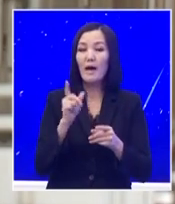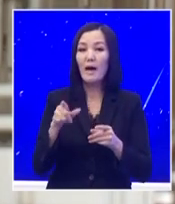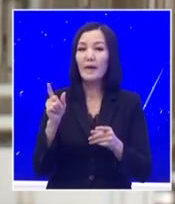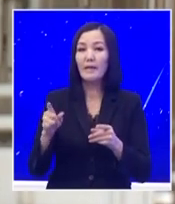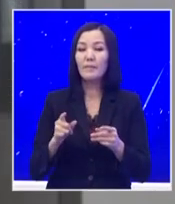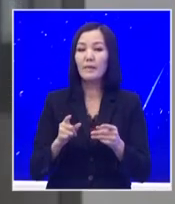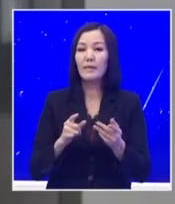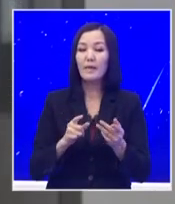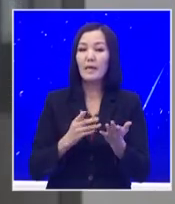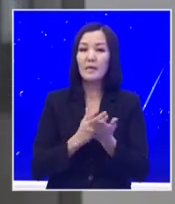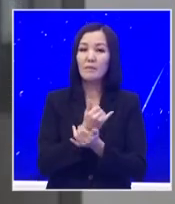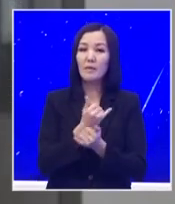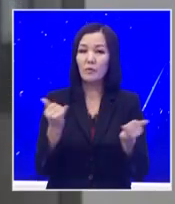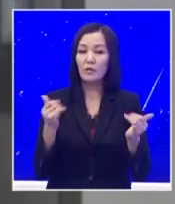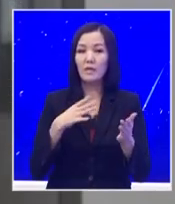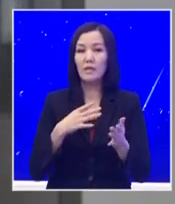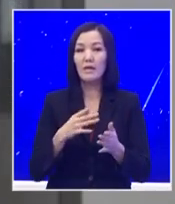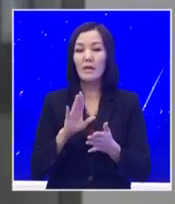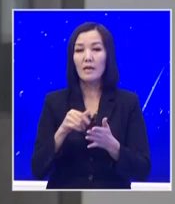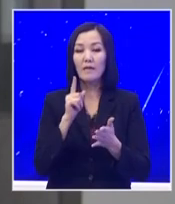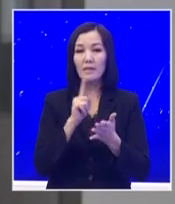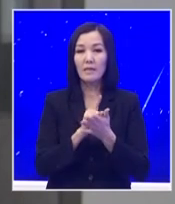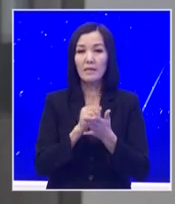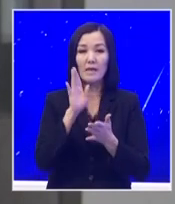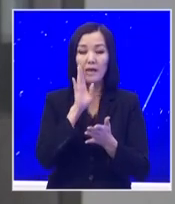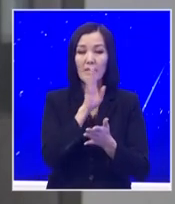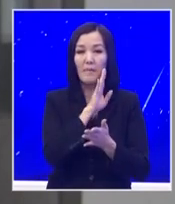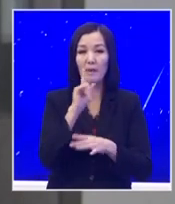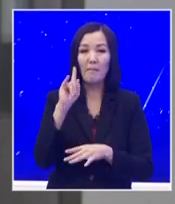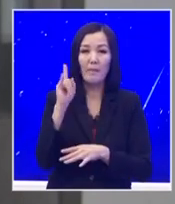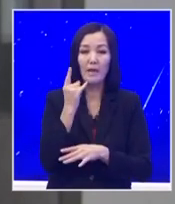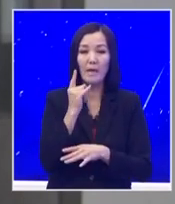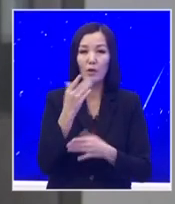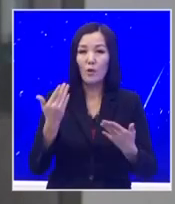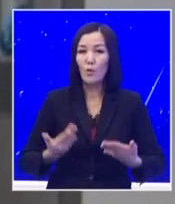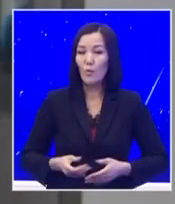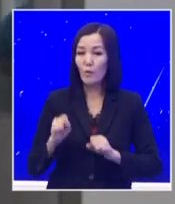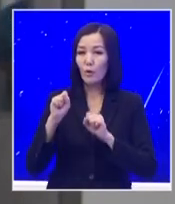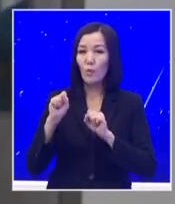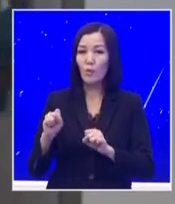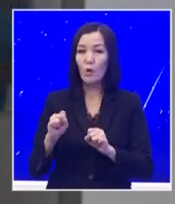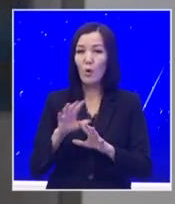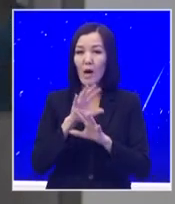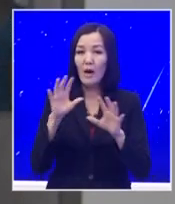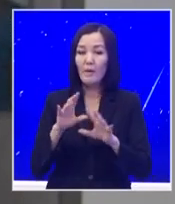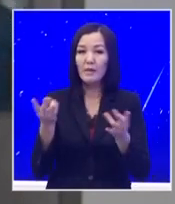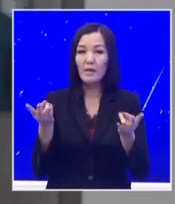қызмет көрсетеді. Негізгі міндетіміз ана мен баланың өмірін сақтау, ана мен